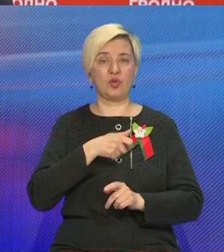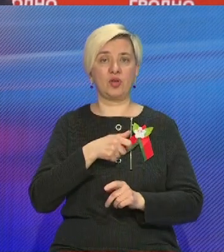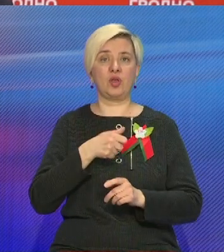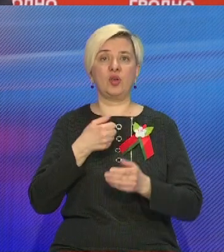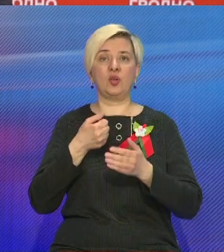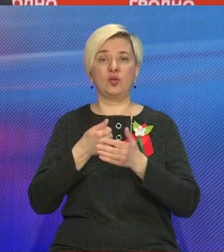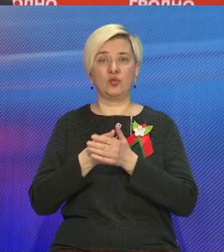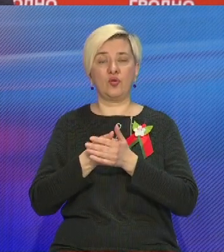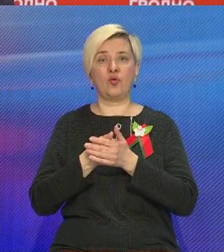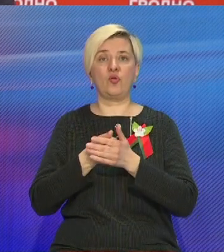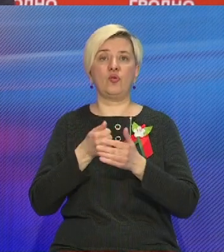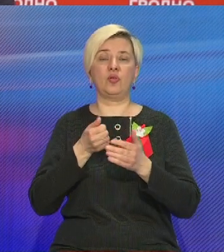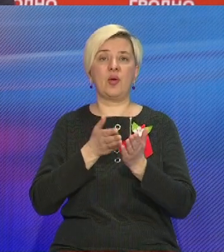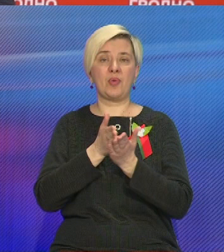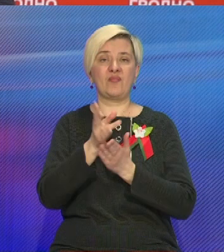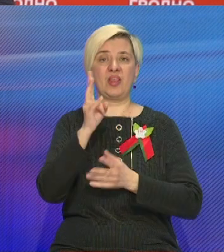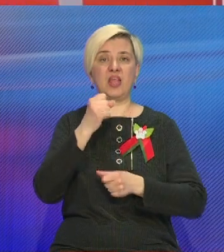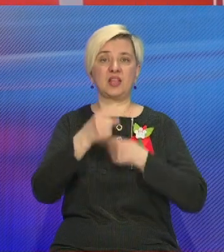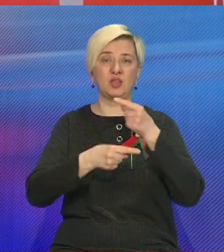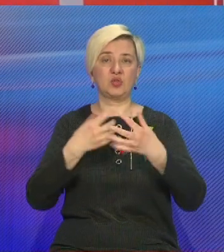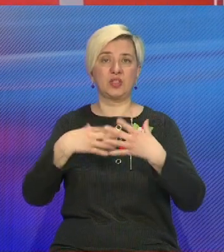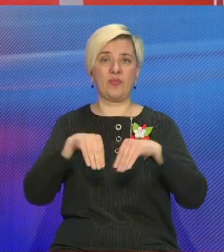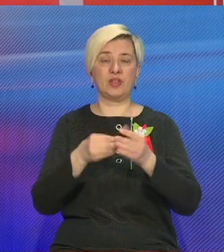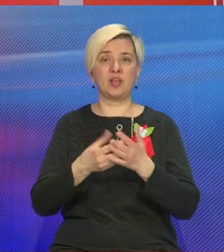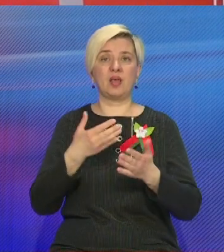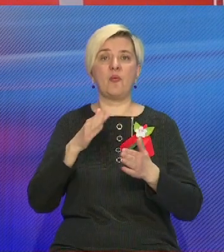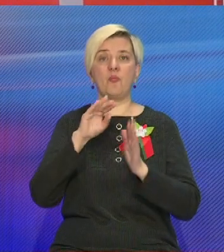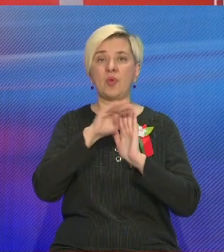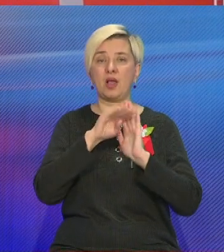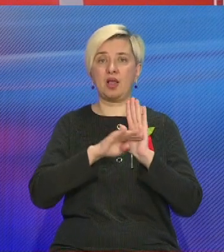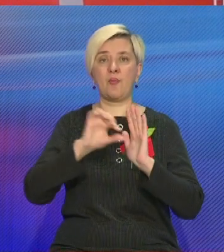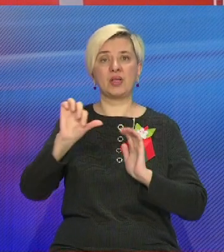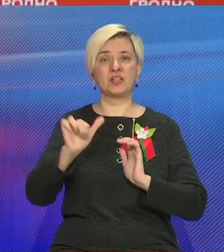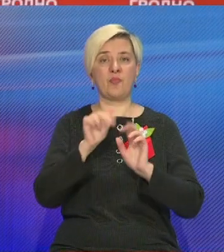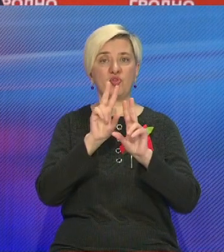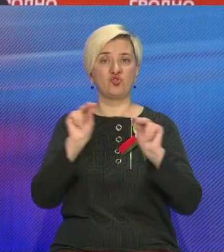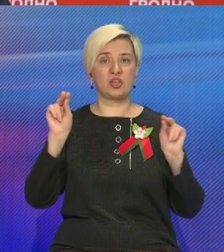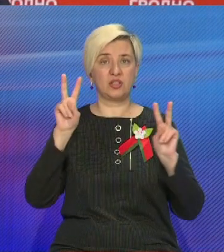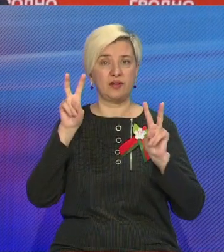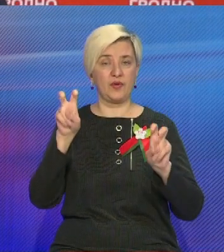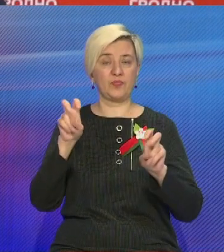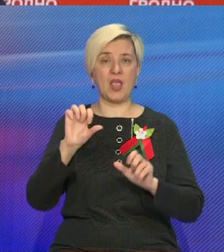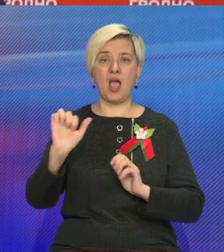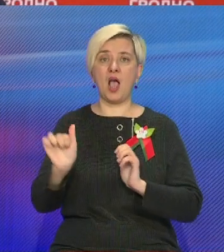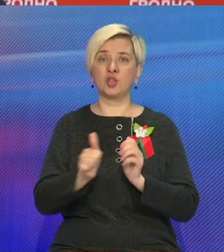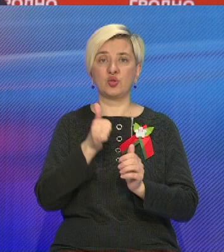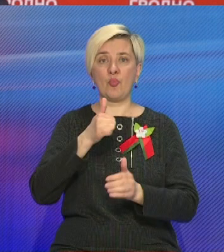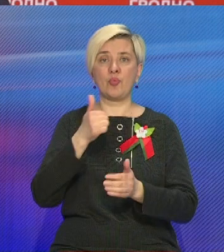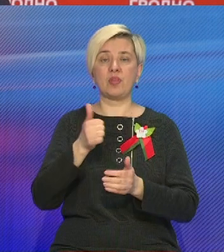на традиционные семейные ценности. Программа «Самые счастливые». Особое место занимает